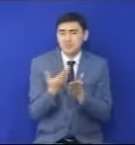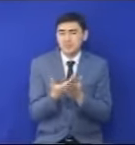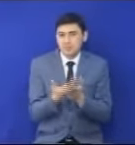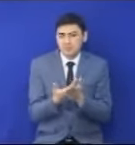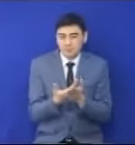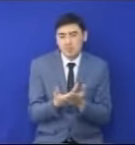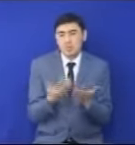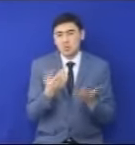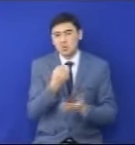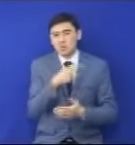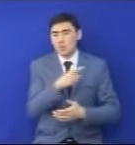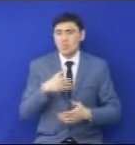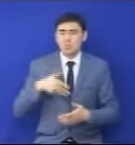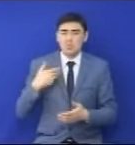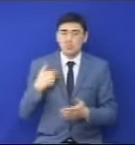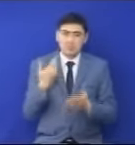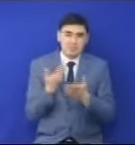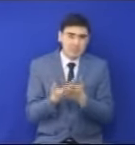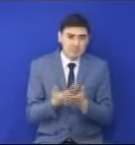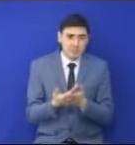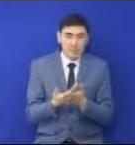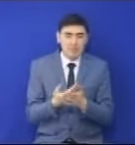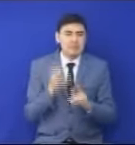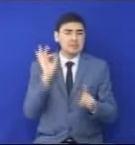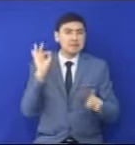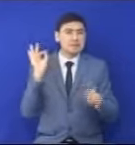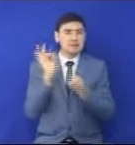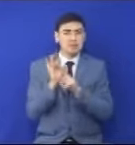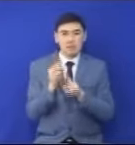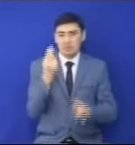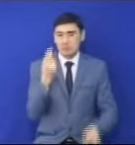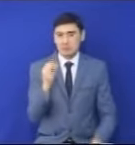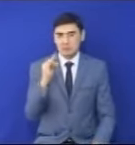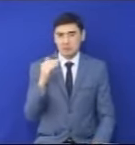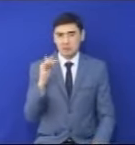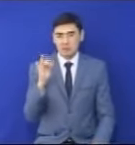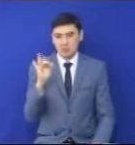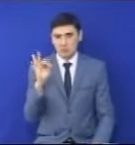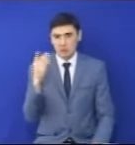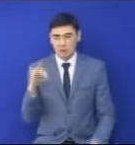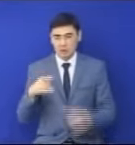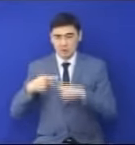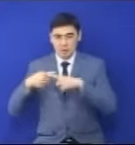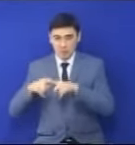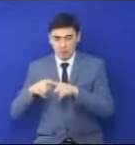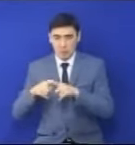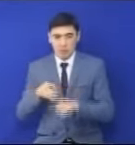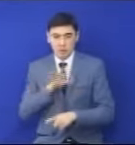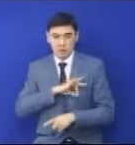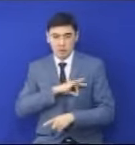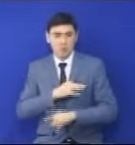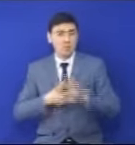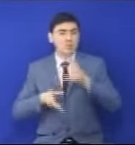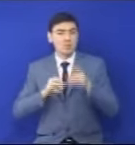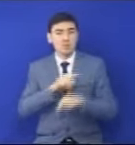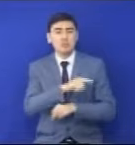артықшылықтары көп. Бұл цифрлық Қазақстан мемлекеттік бағдарламасы негізінде цифрлық технологиялар арқылы халықтың өмір сүру сапасын жақсарту